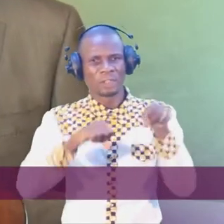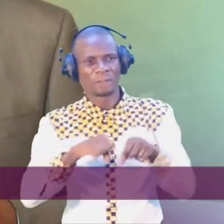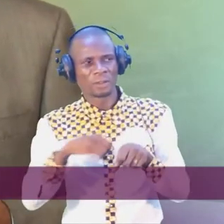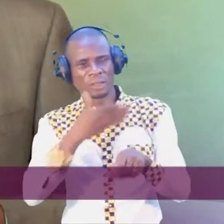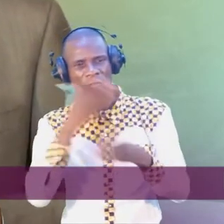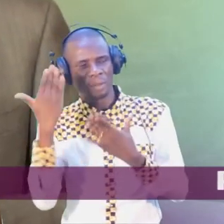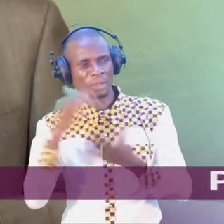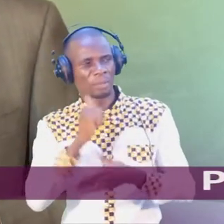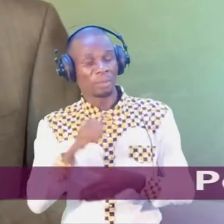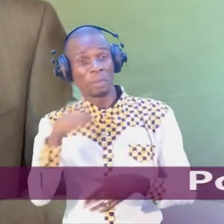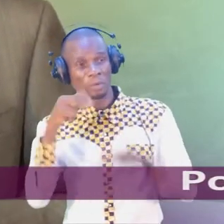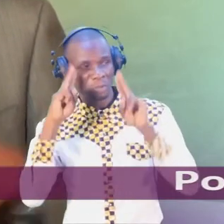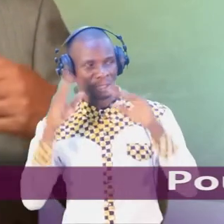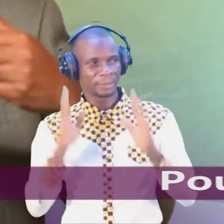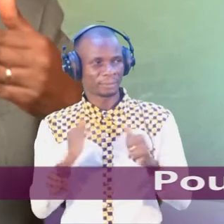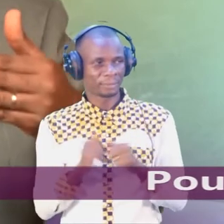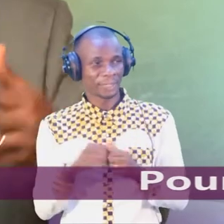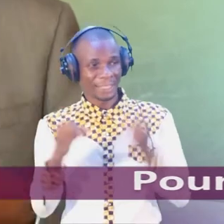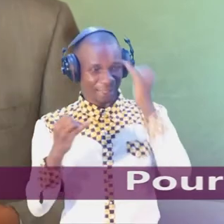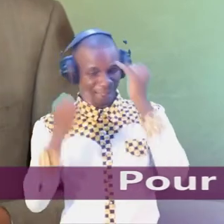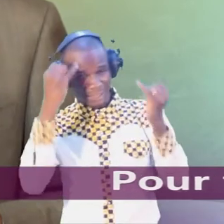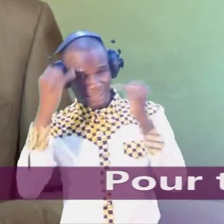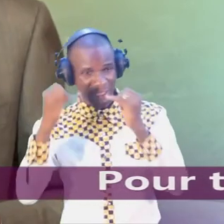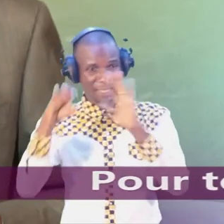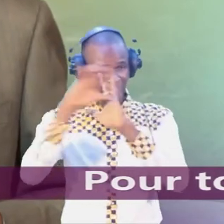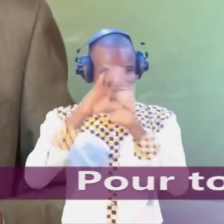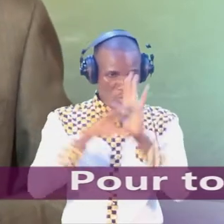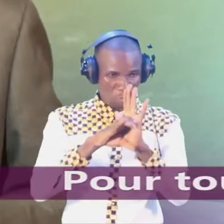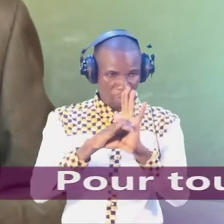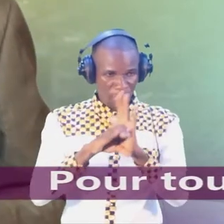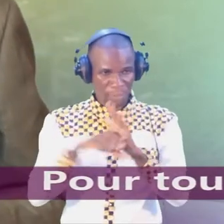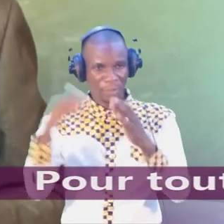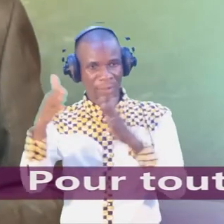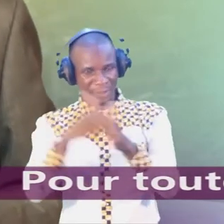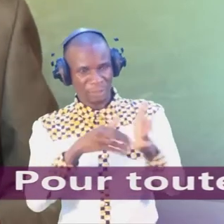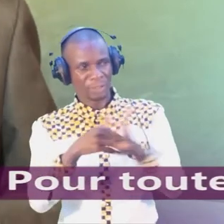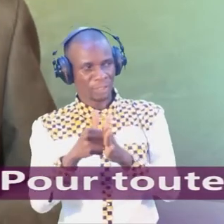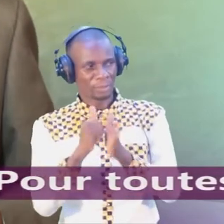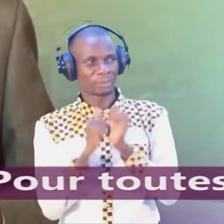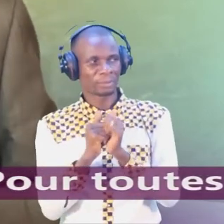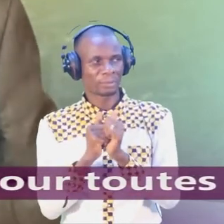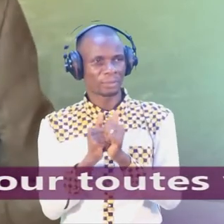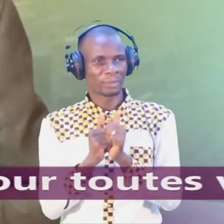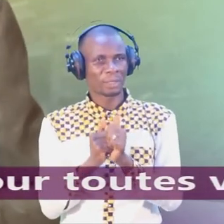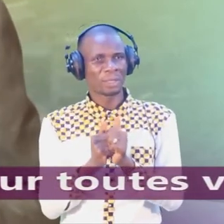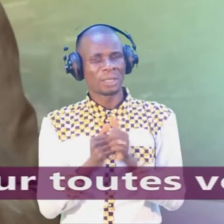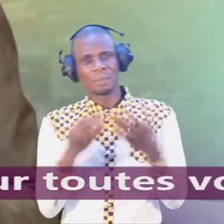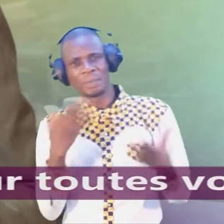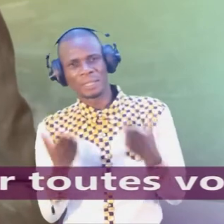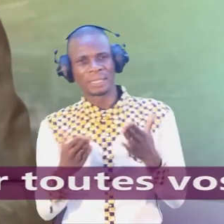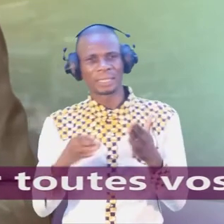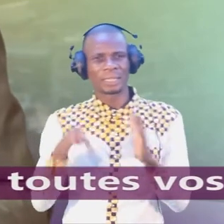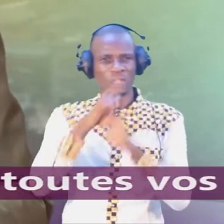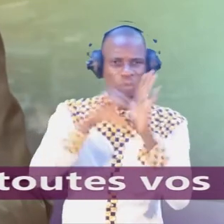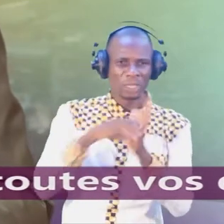unasema kwamba utafiti huu unasema la religion, dini inaendelea kuvamia watu moral,